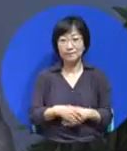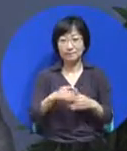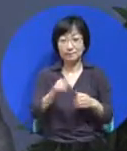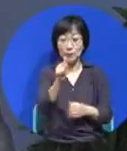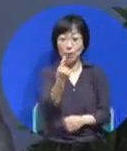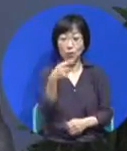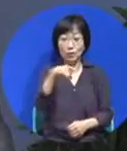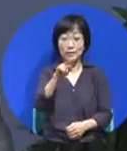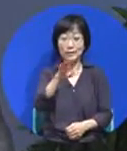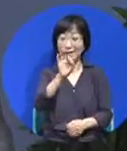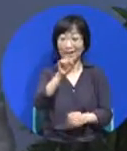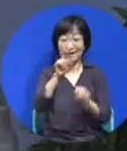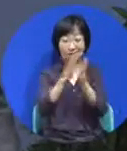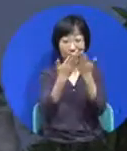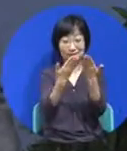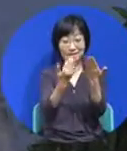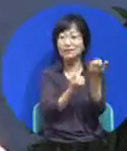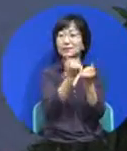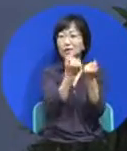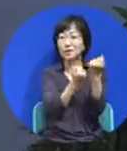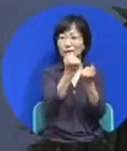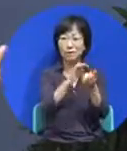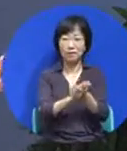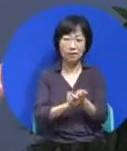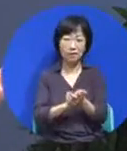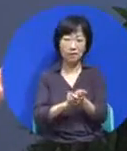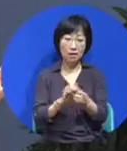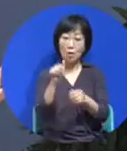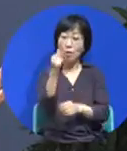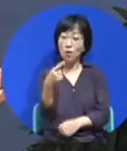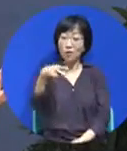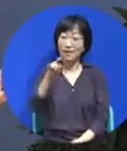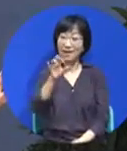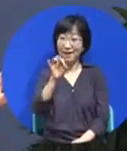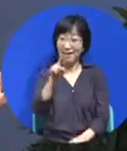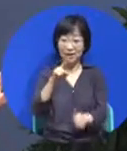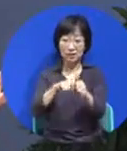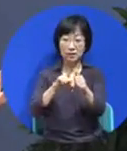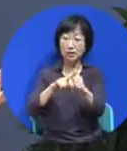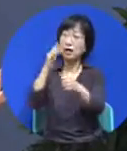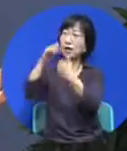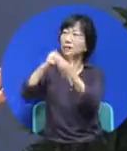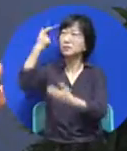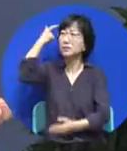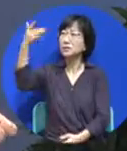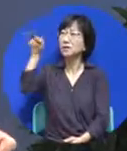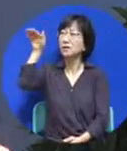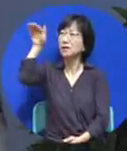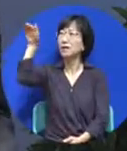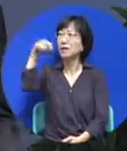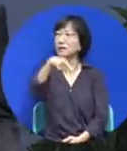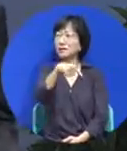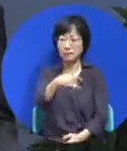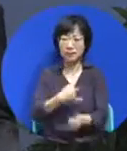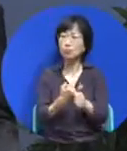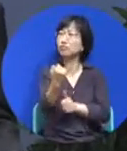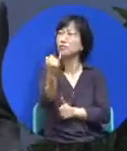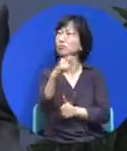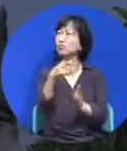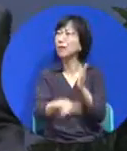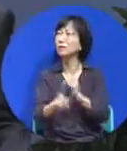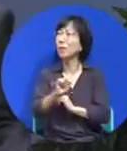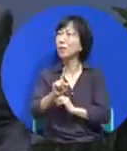겁니다. And this is what God is explaining. 호세가 물을 거야. 내 아내가 왜 저렇습니까? Hosea asked, God, what's wrong with my wife? 하나님 대답하셨습니다. And God